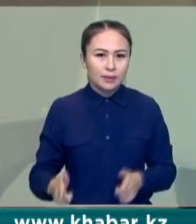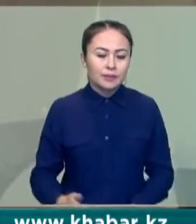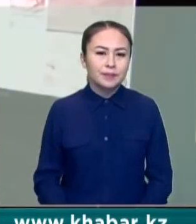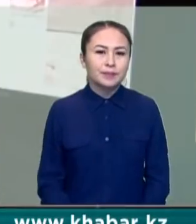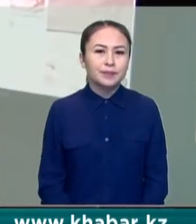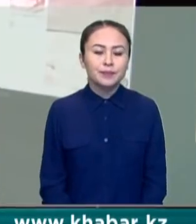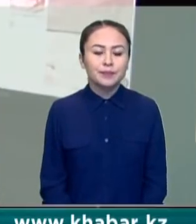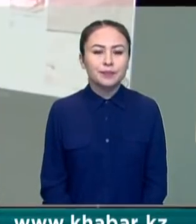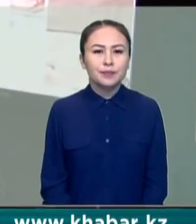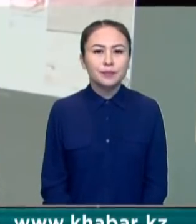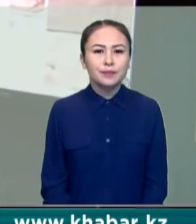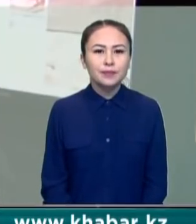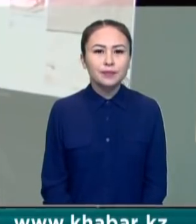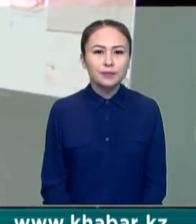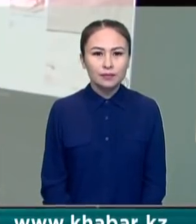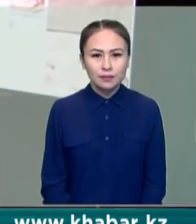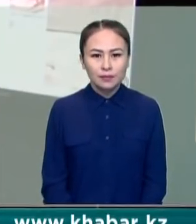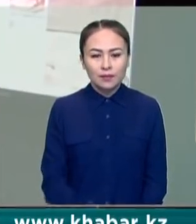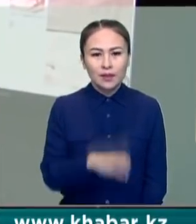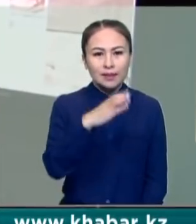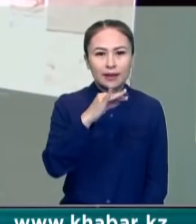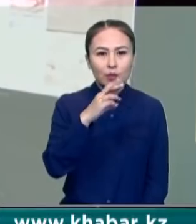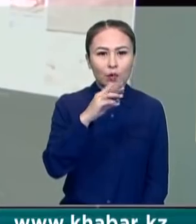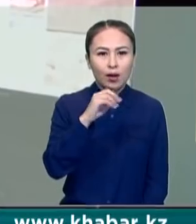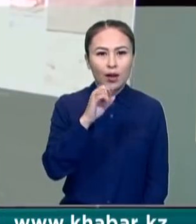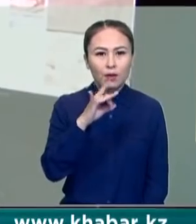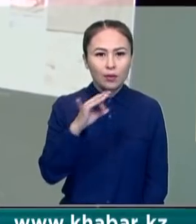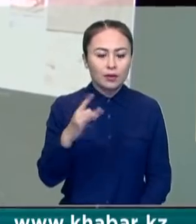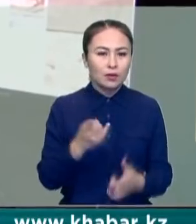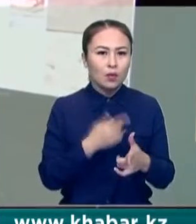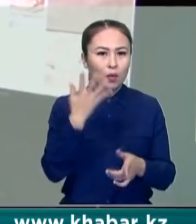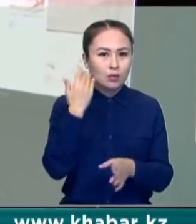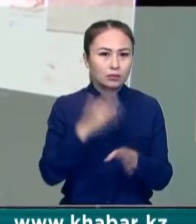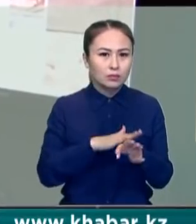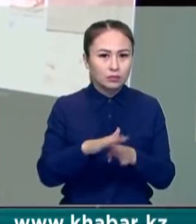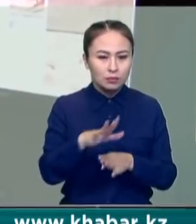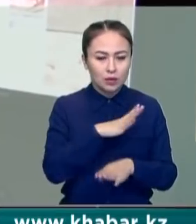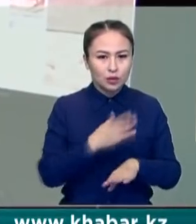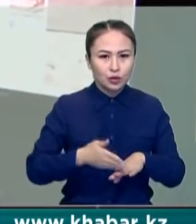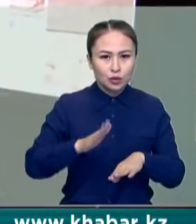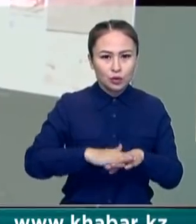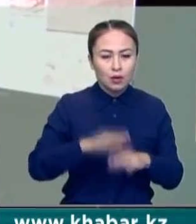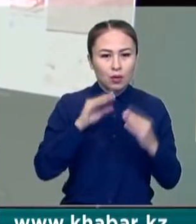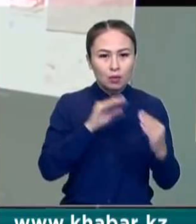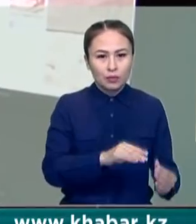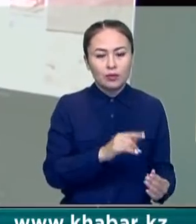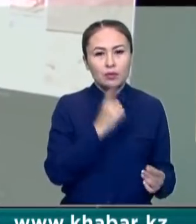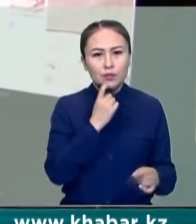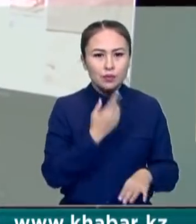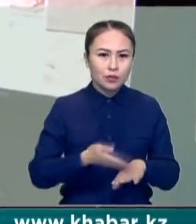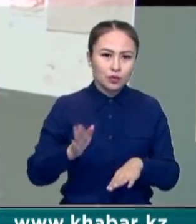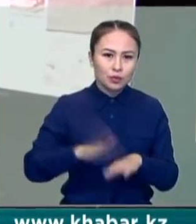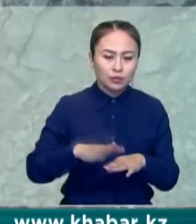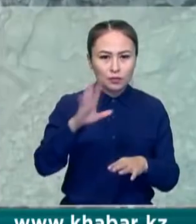тиіс. На данном симуляторе имеется... Симулятор кәдімгі техниканы басқарғанда әсер етеді. Онда ауыр көліктерде кездесетін қиындықтардың